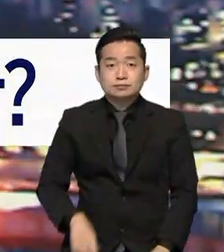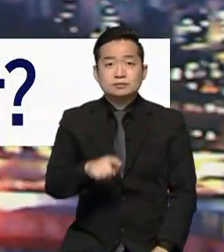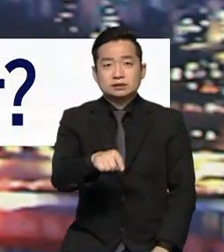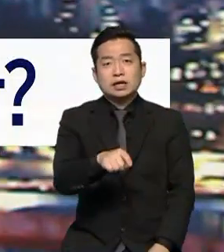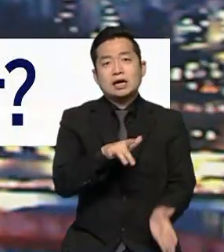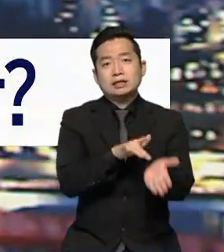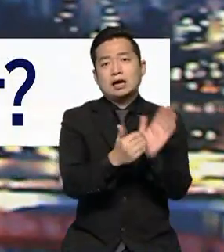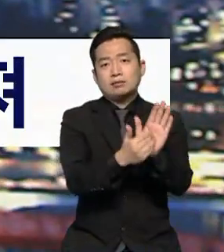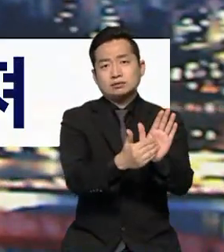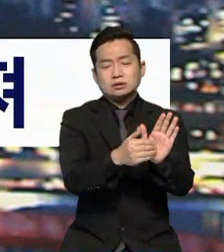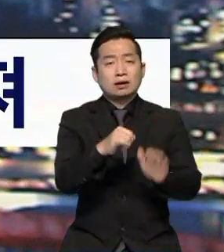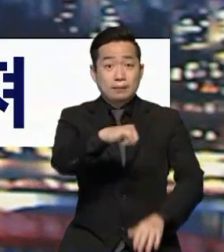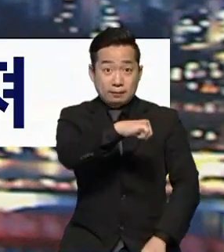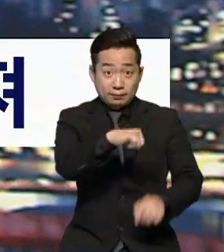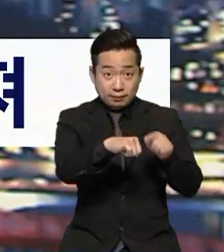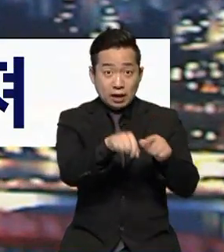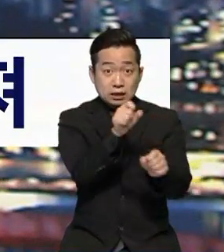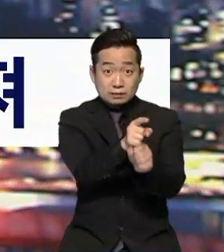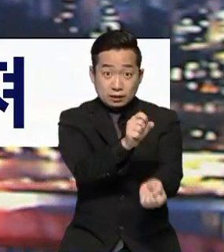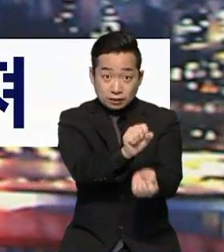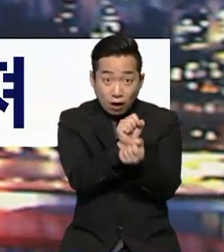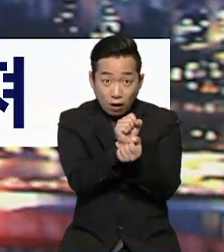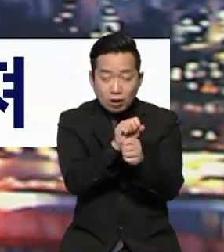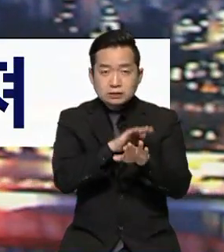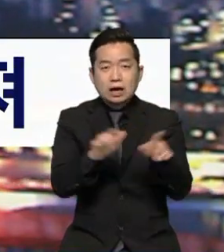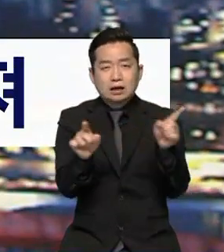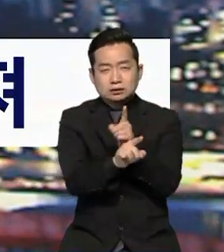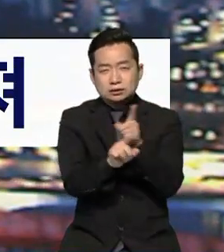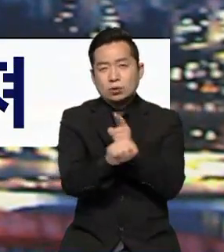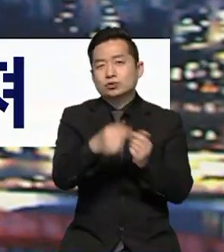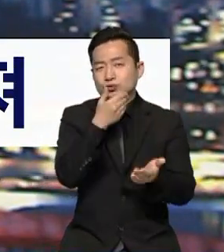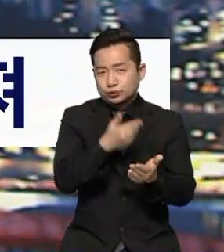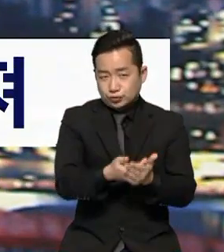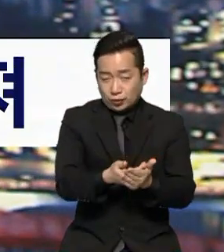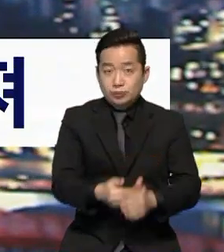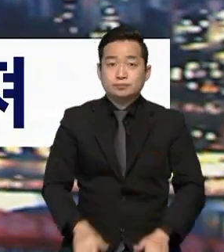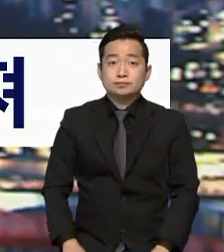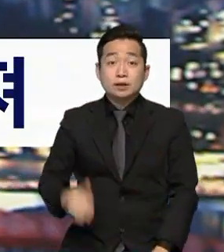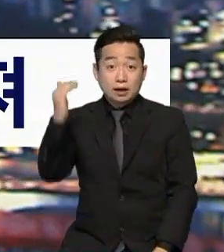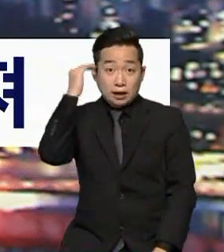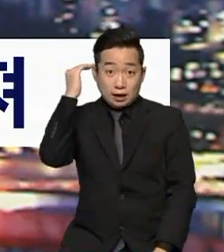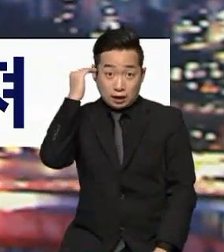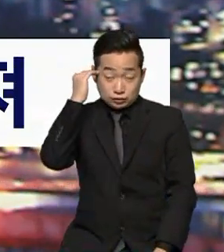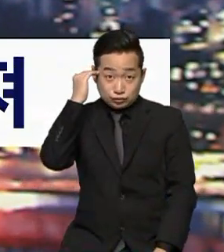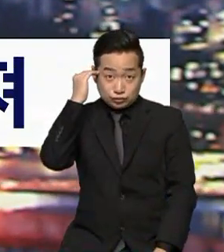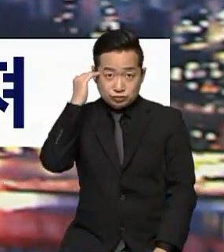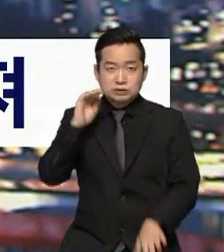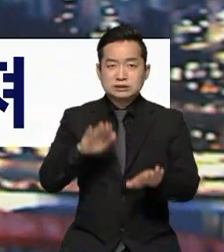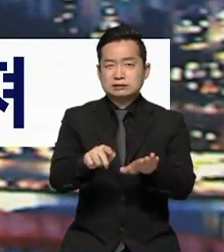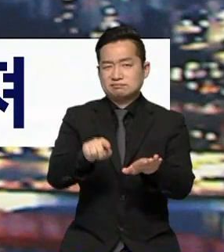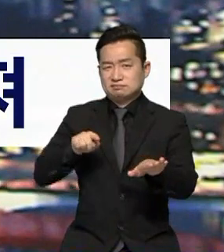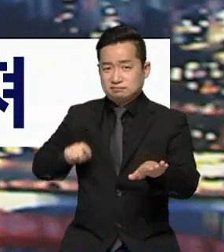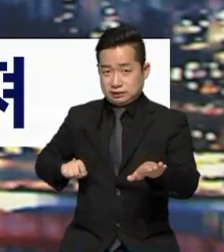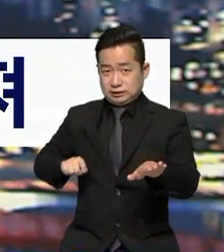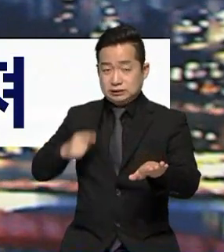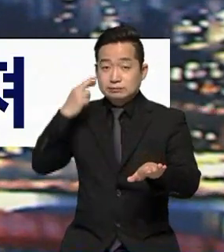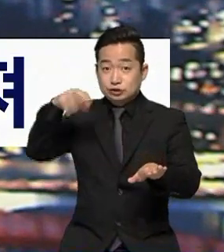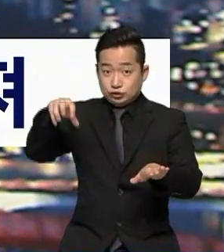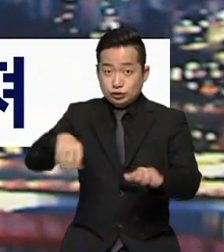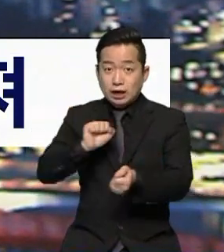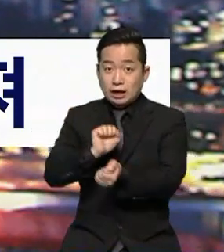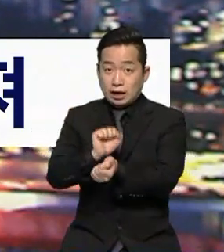예방도 중요하지만 이미 걸린 사람들 잘 치료하는 것도 중요하겠죠 그런데 우리나라 뒤쳐져 있습니다 미국